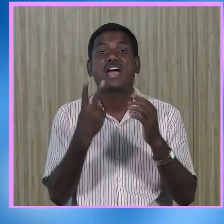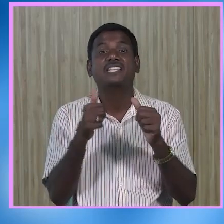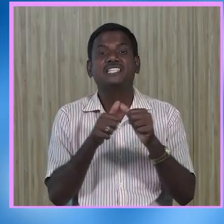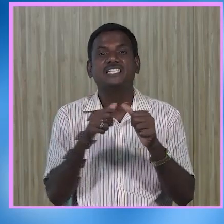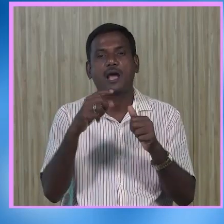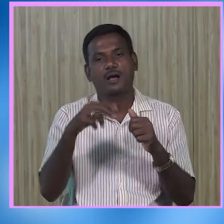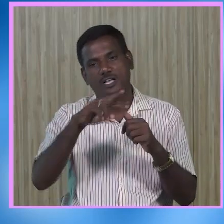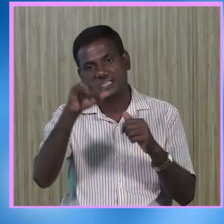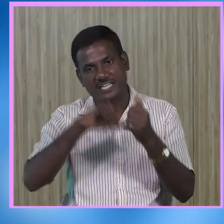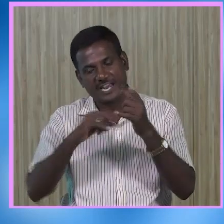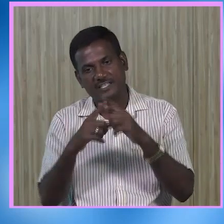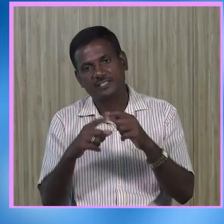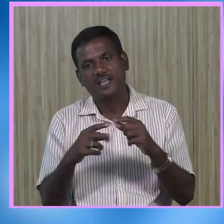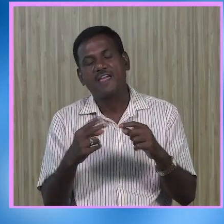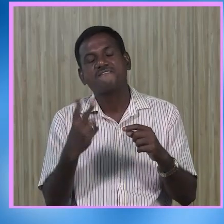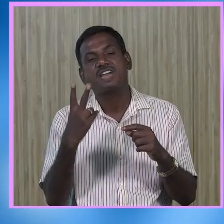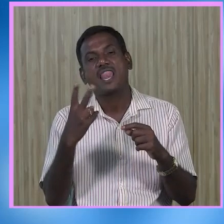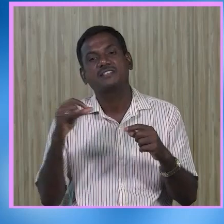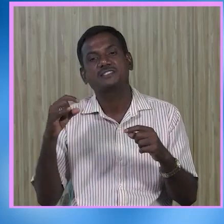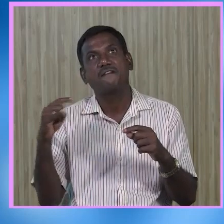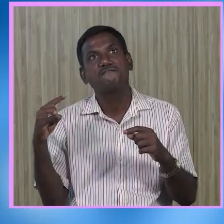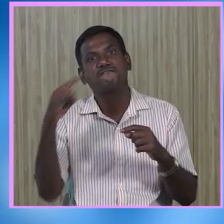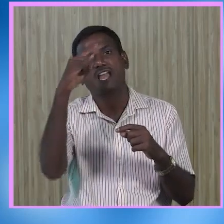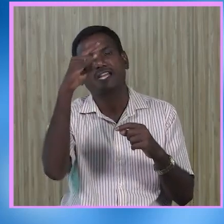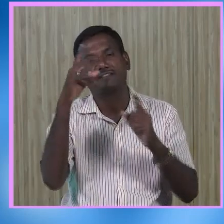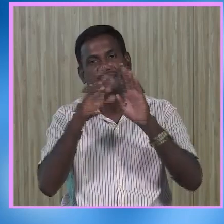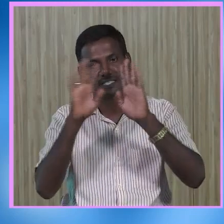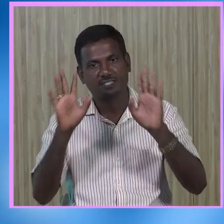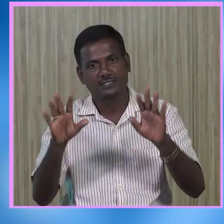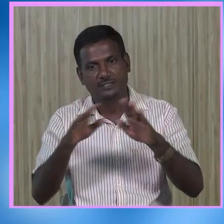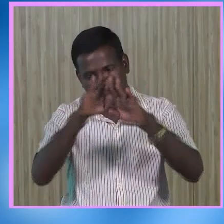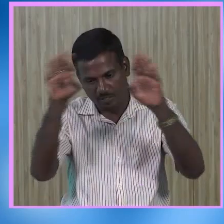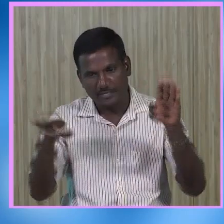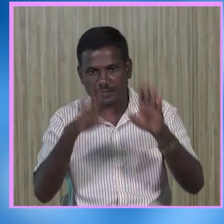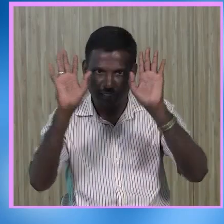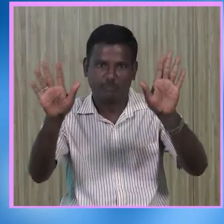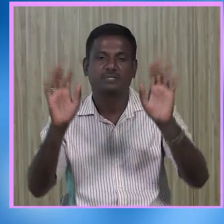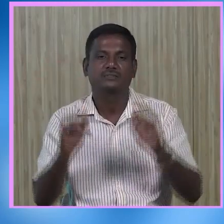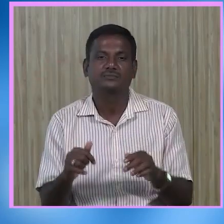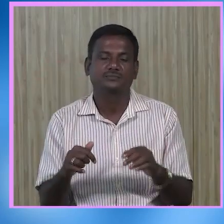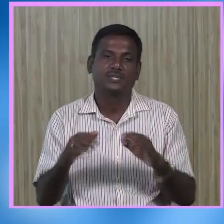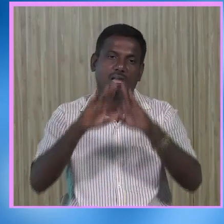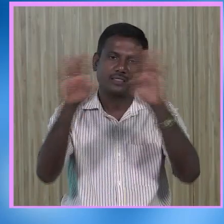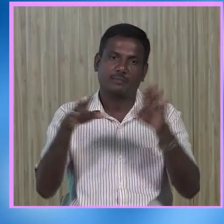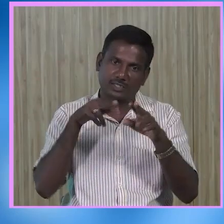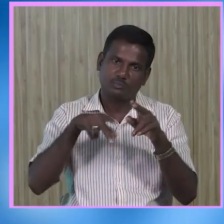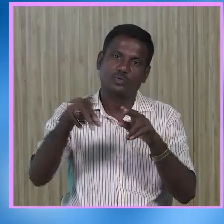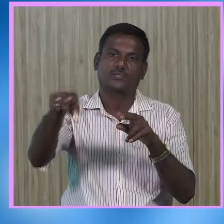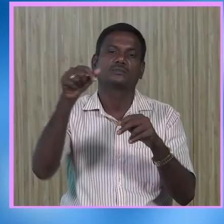மாகாணத்தில் வேலப்ஸ் ஃப்ளைட் ஃபெசிலிட்டி அப்படிங்கிற ஒரு மையம் இருக்குது, அந்த மையத்துக்கு